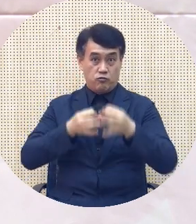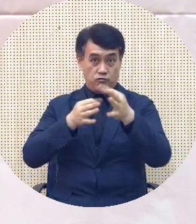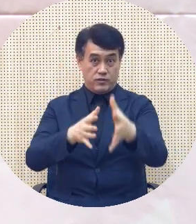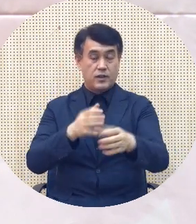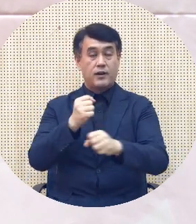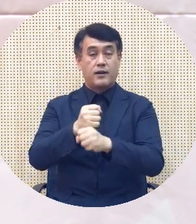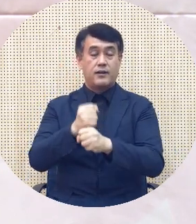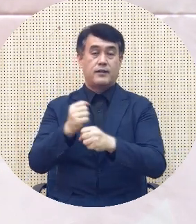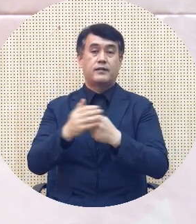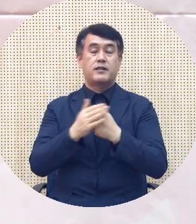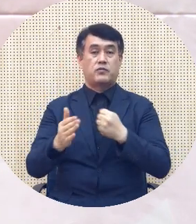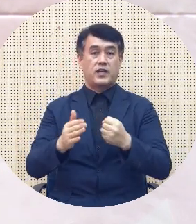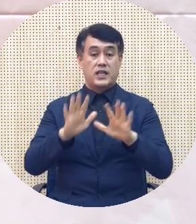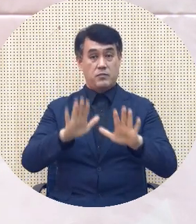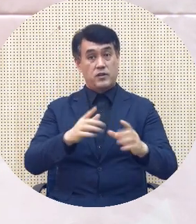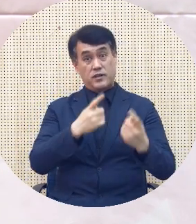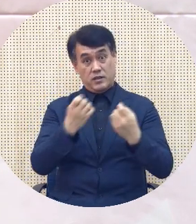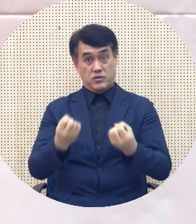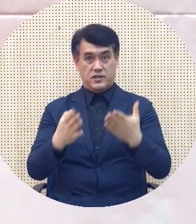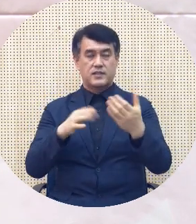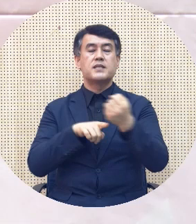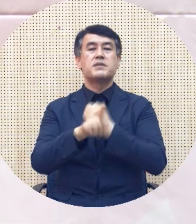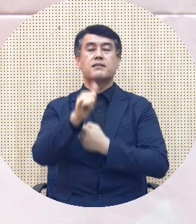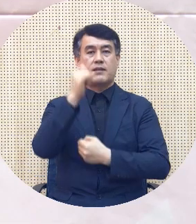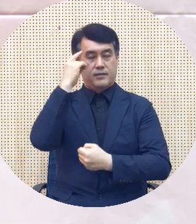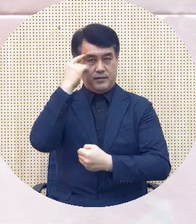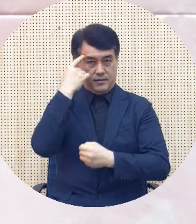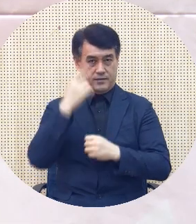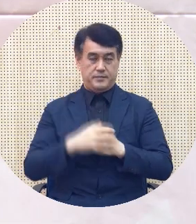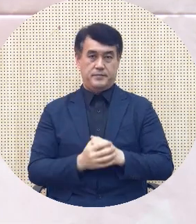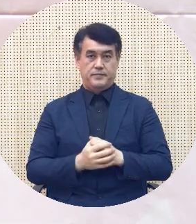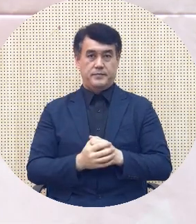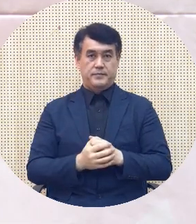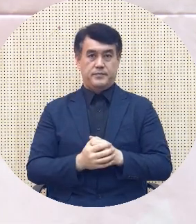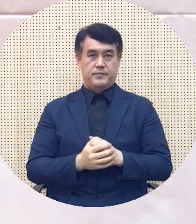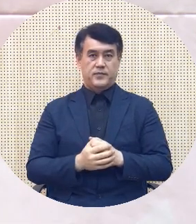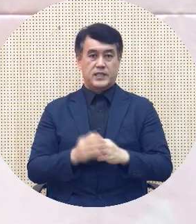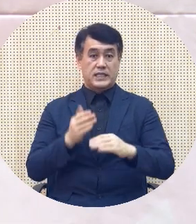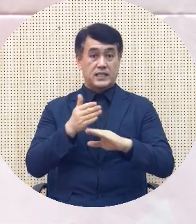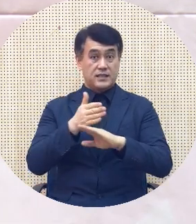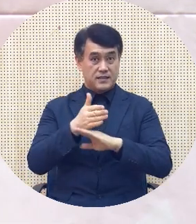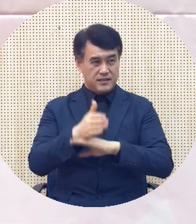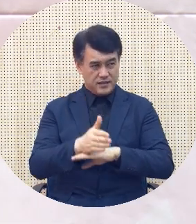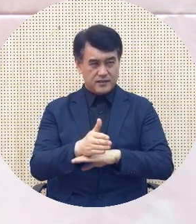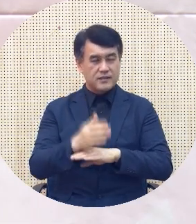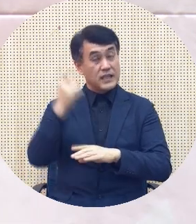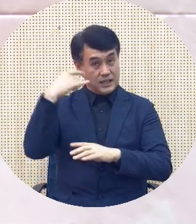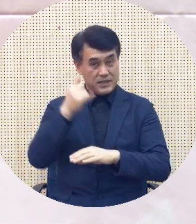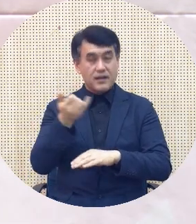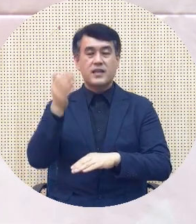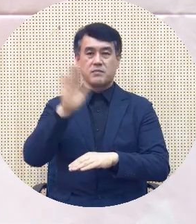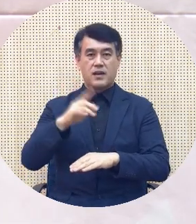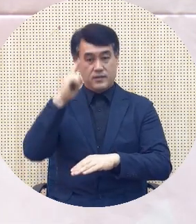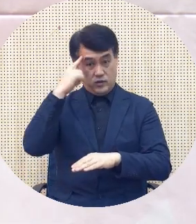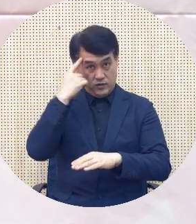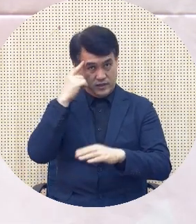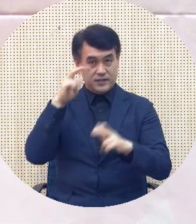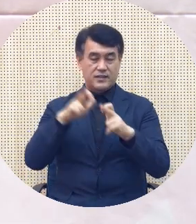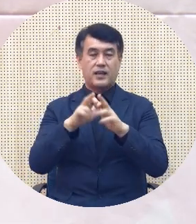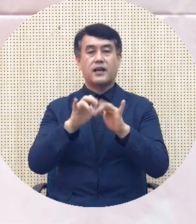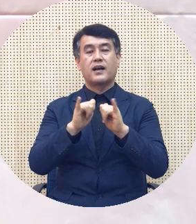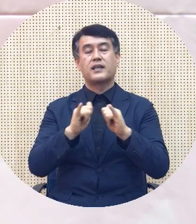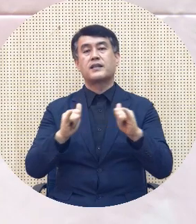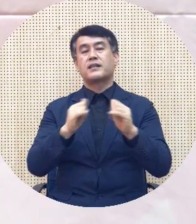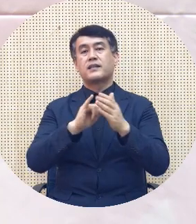점에서 이번 기념식이 의의가 있다고 할 것이며 늦은 감은 있지만 정신가족을 대표해서 고마운